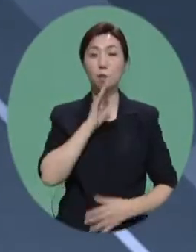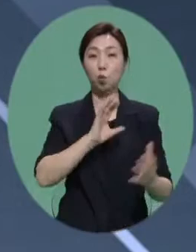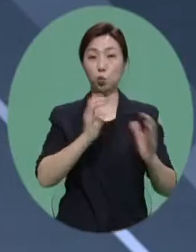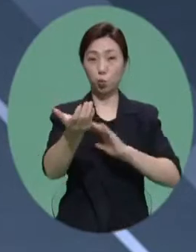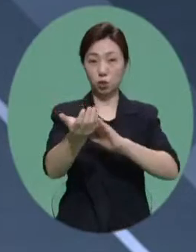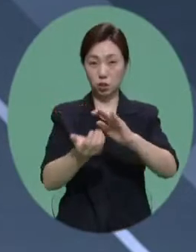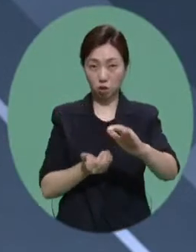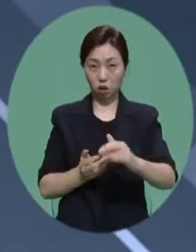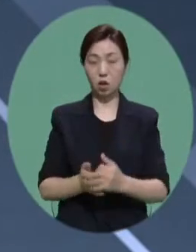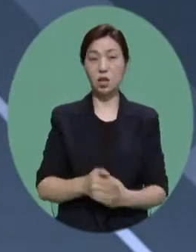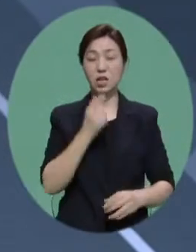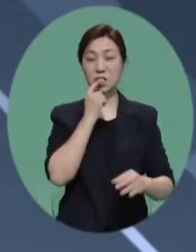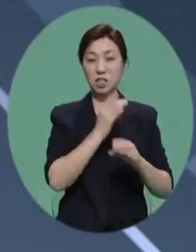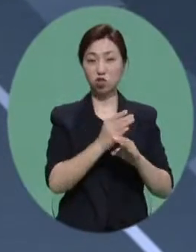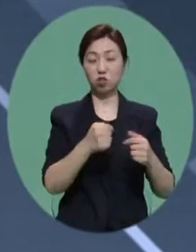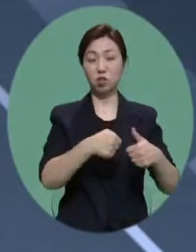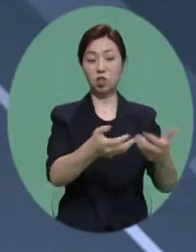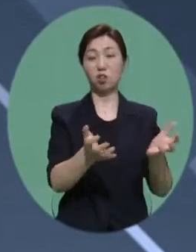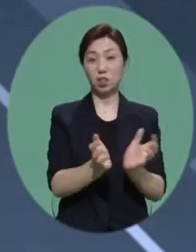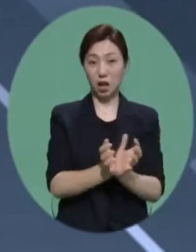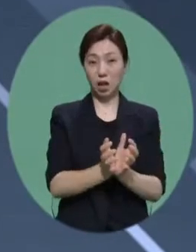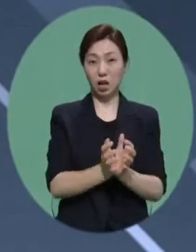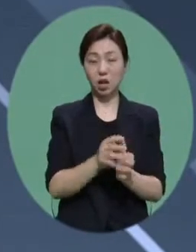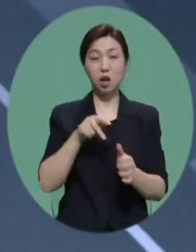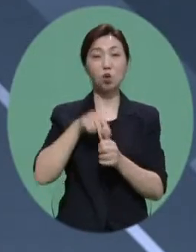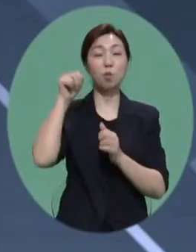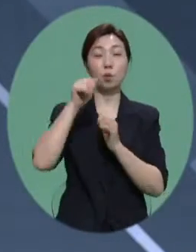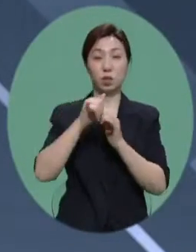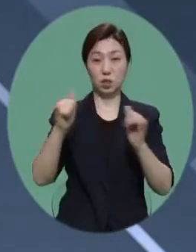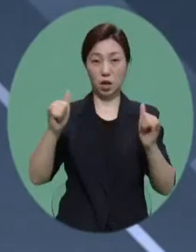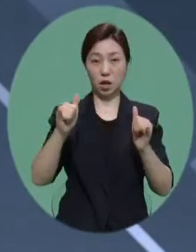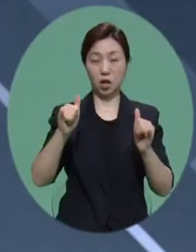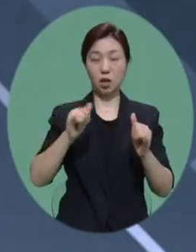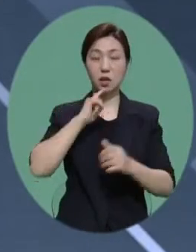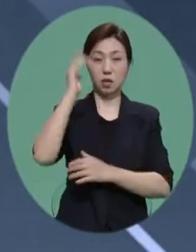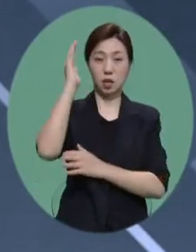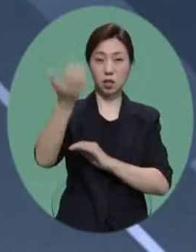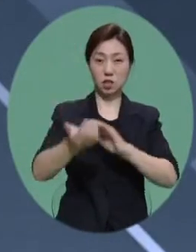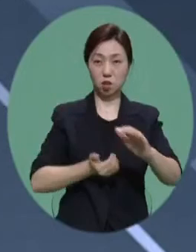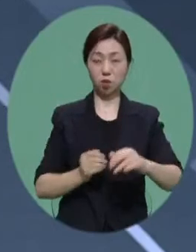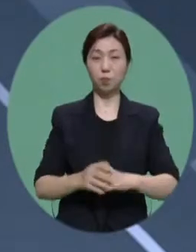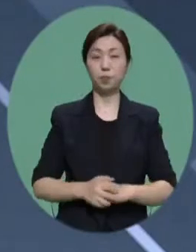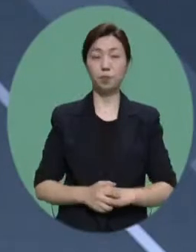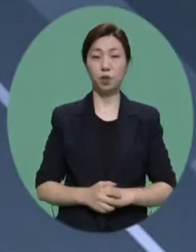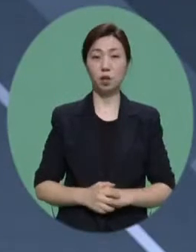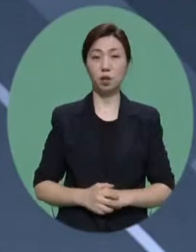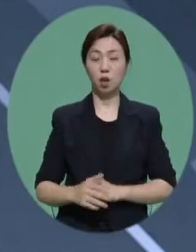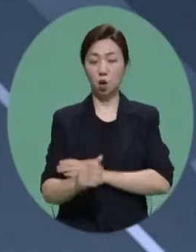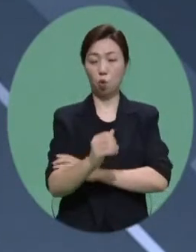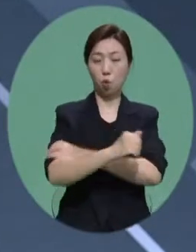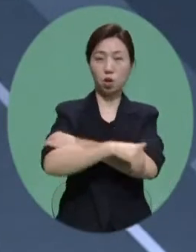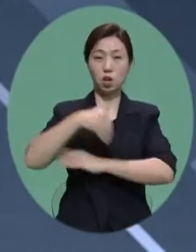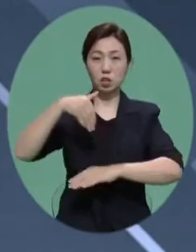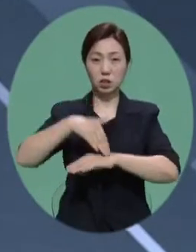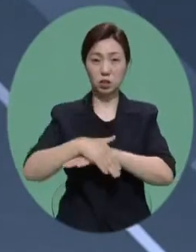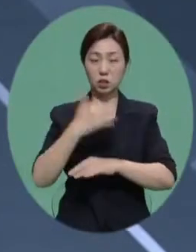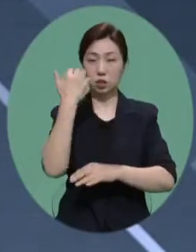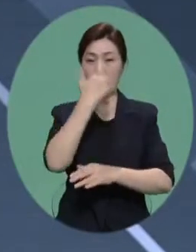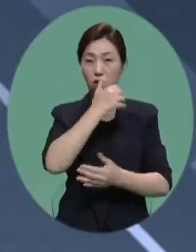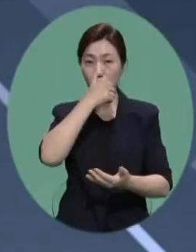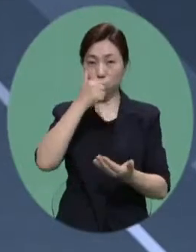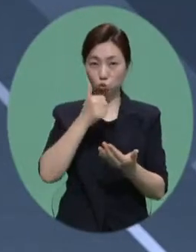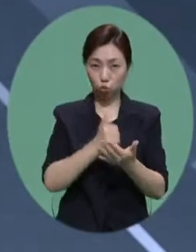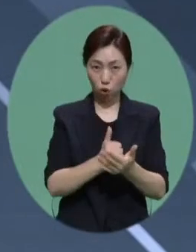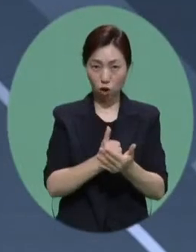저희 적으로 민주당 쏘서 방역 반체제 장들이 아 권력형 성범죄의 저지르고 또 당